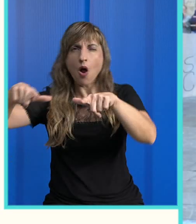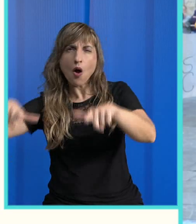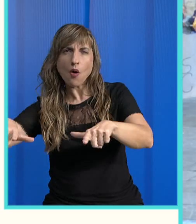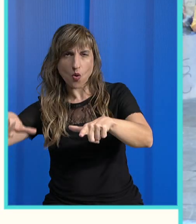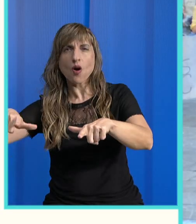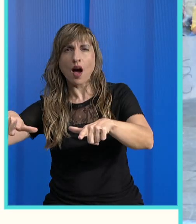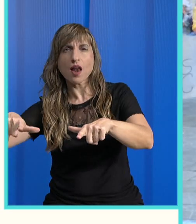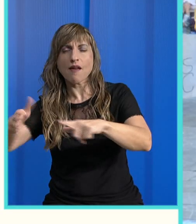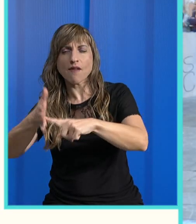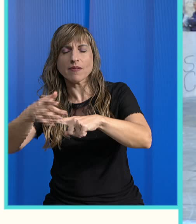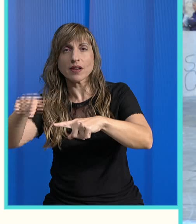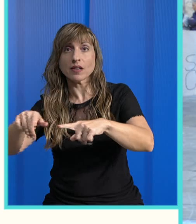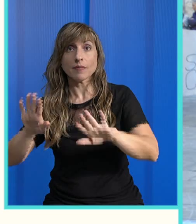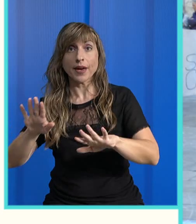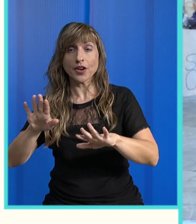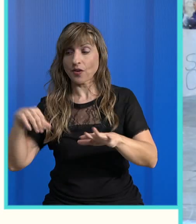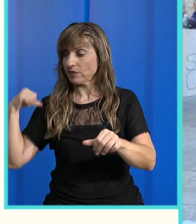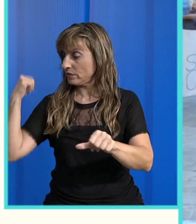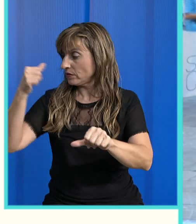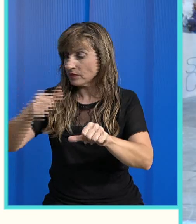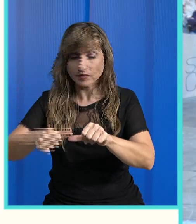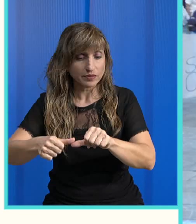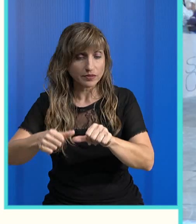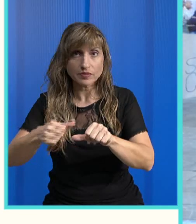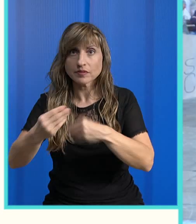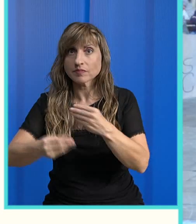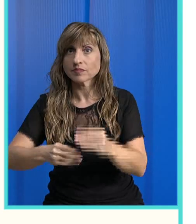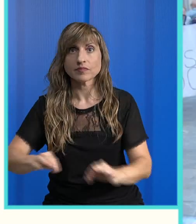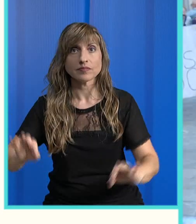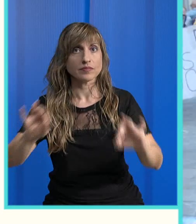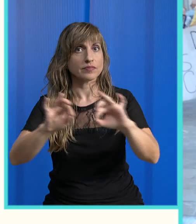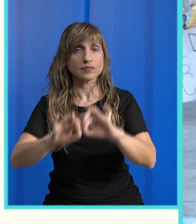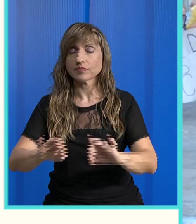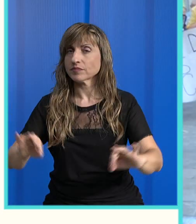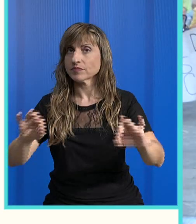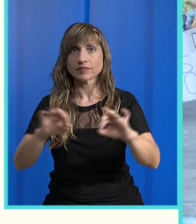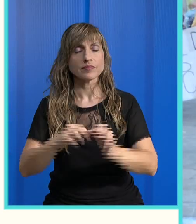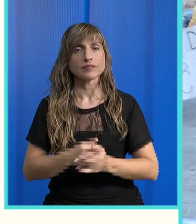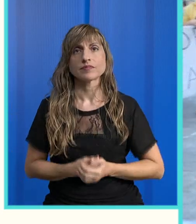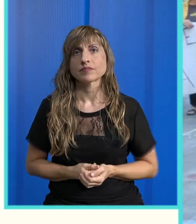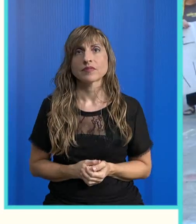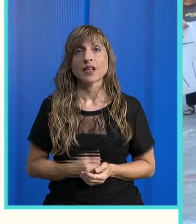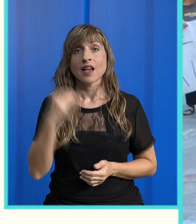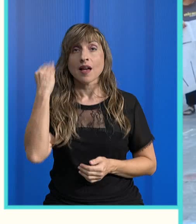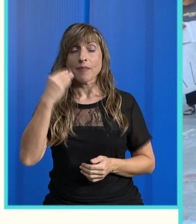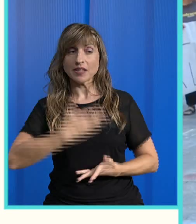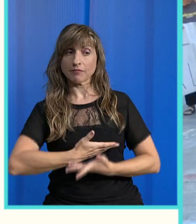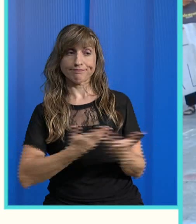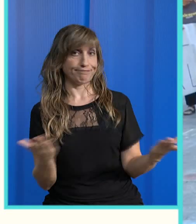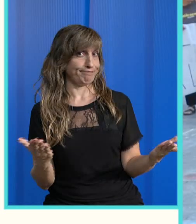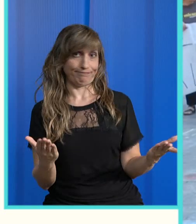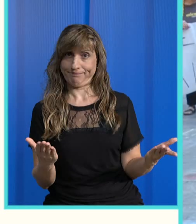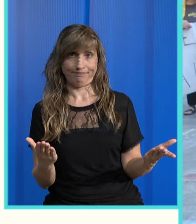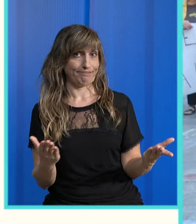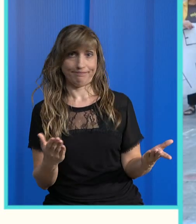canela i encara no han fet ninguna cosa, no han fet res. Creiem que no és del tot fiable que ens donin